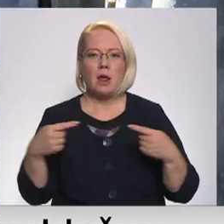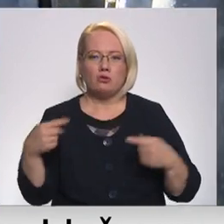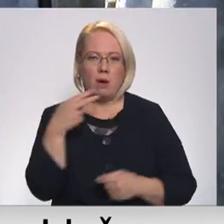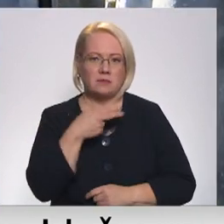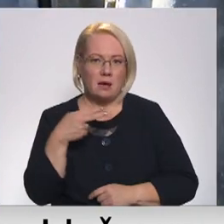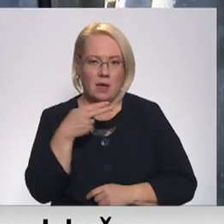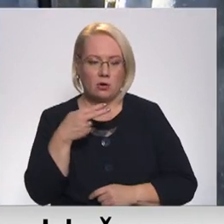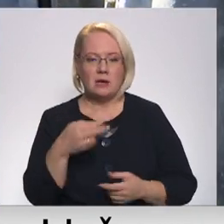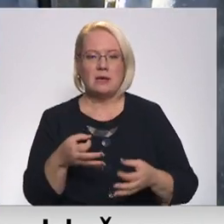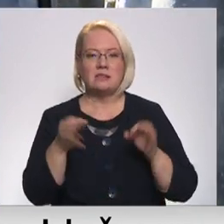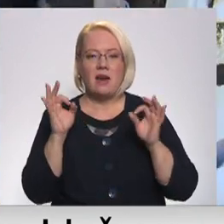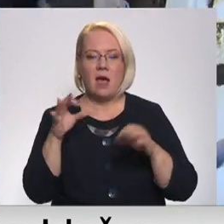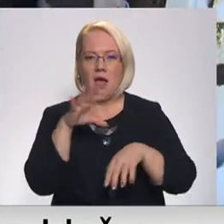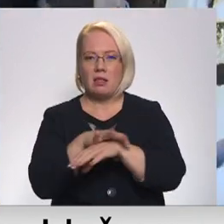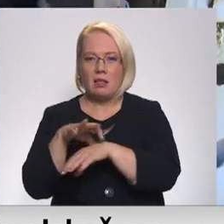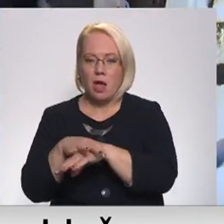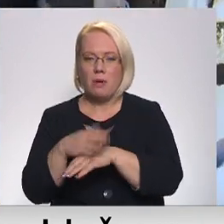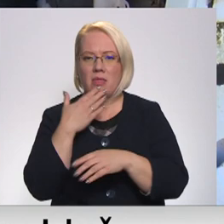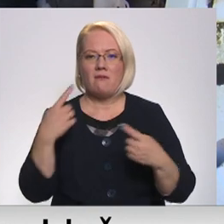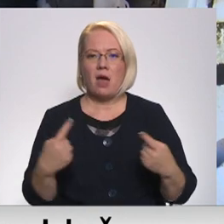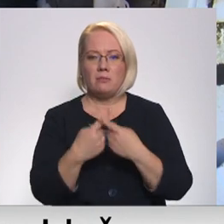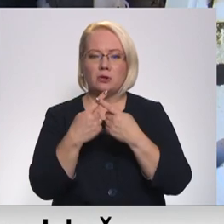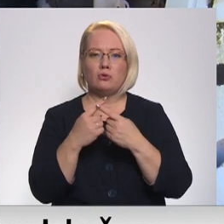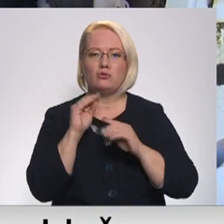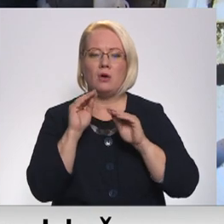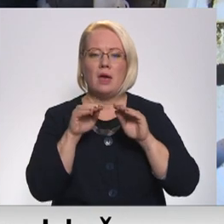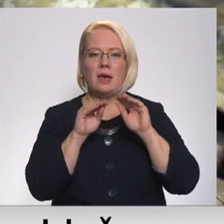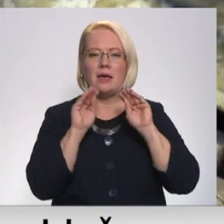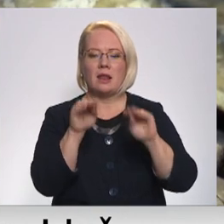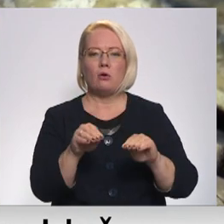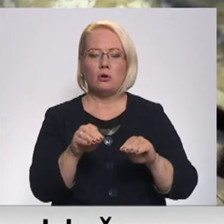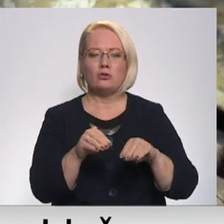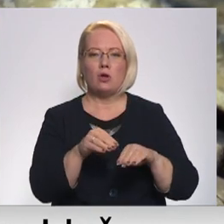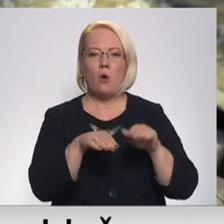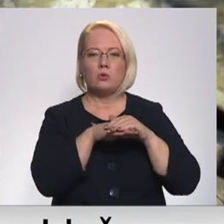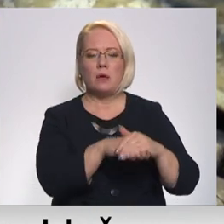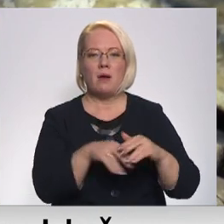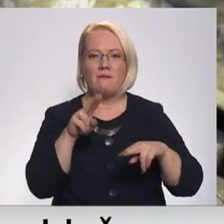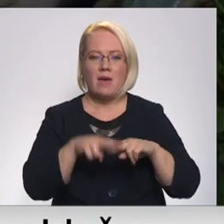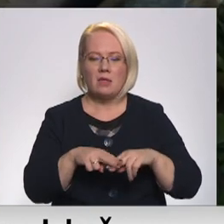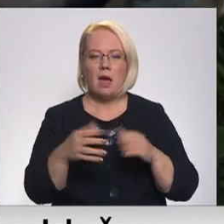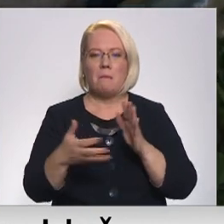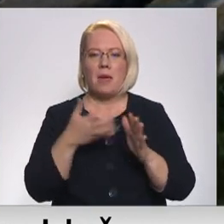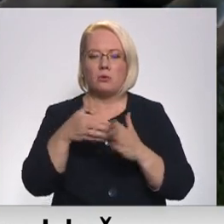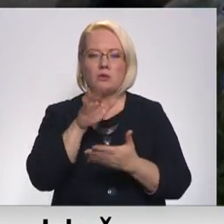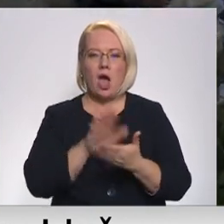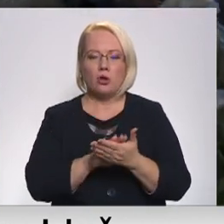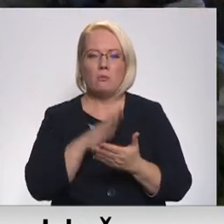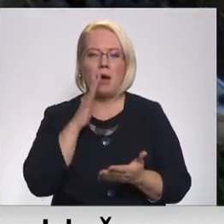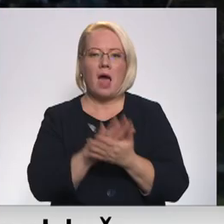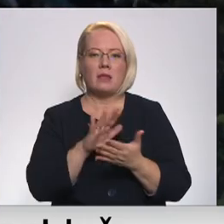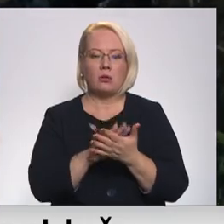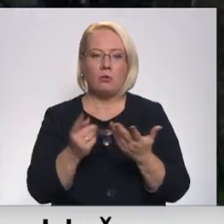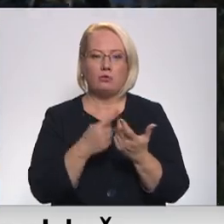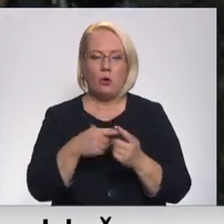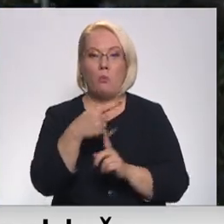apsaimniekošanai. Nozīmīgākie atklājumi – neatbilstoši ierīkotas uzglabāšanas vietas, trūkst aktu par atkritumu uzskaiti un vismaz pusei nav līguma